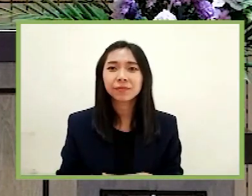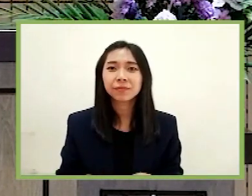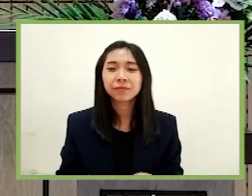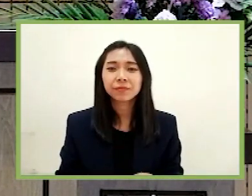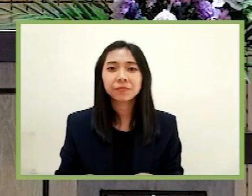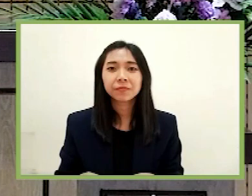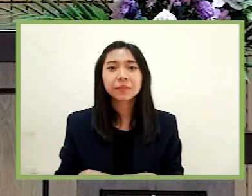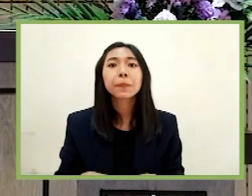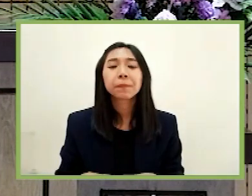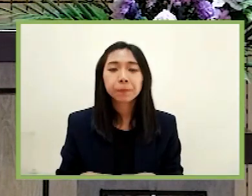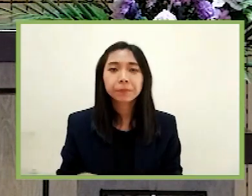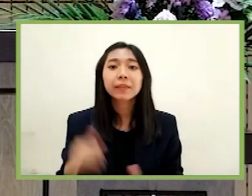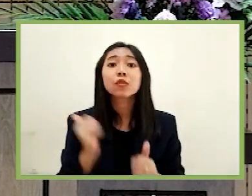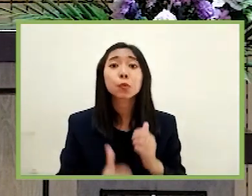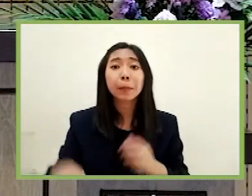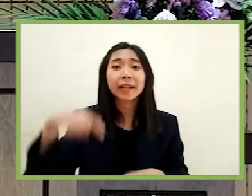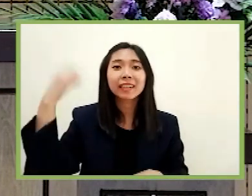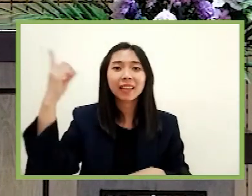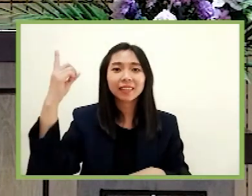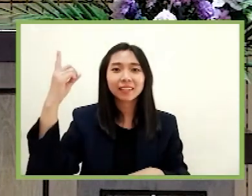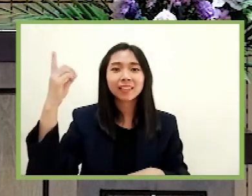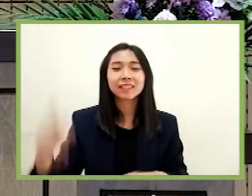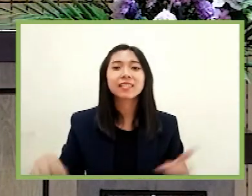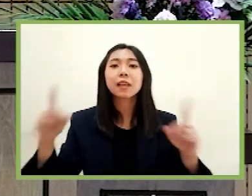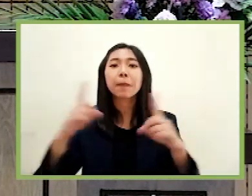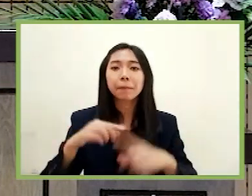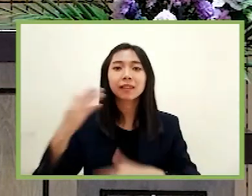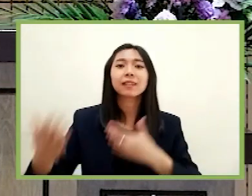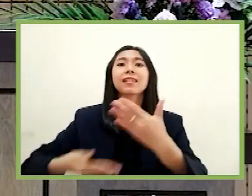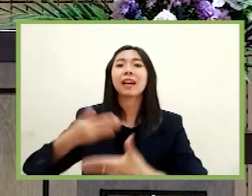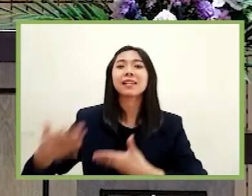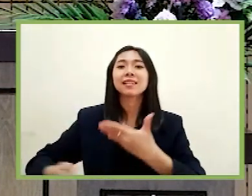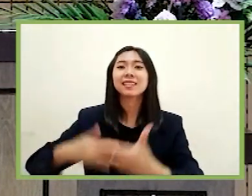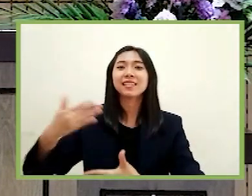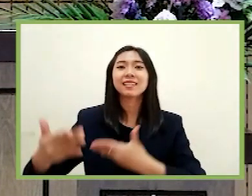supaya diwariskan dari generasi ke generasi